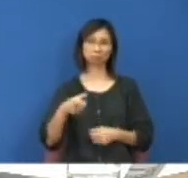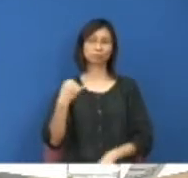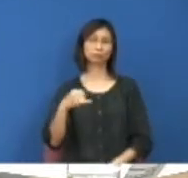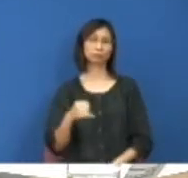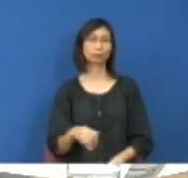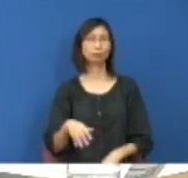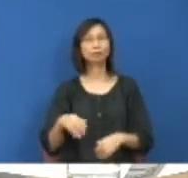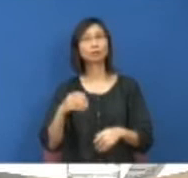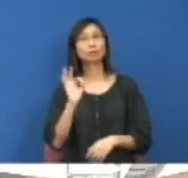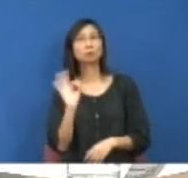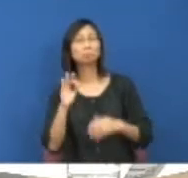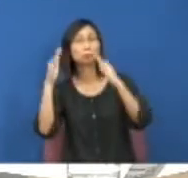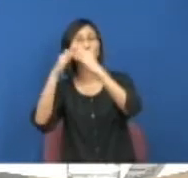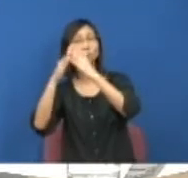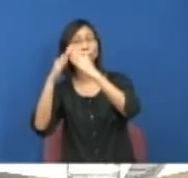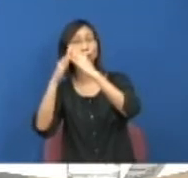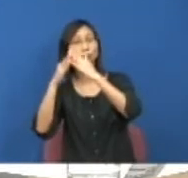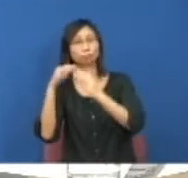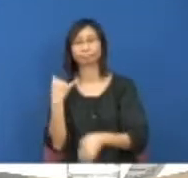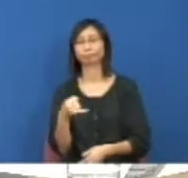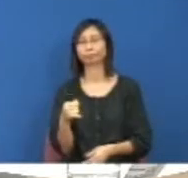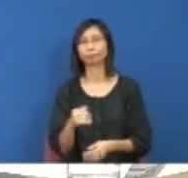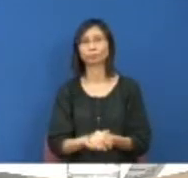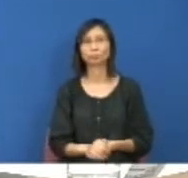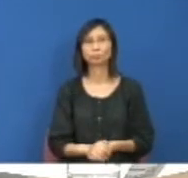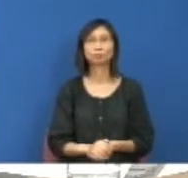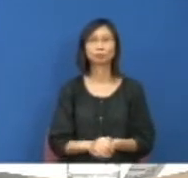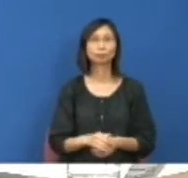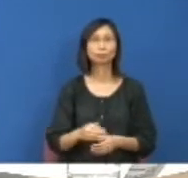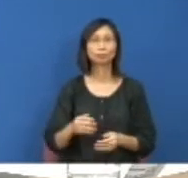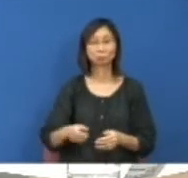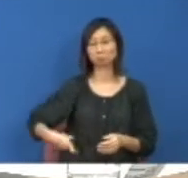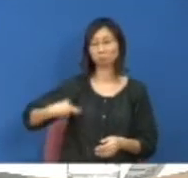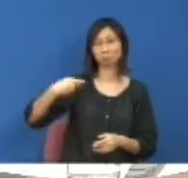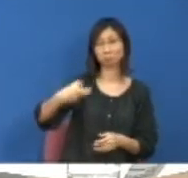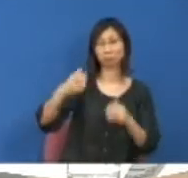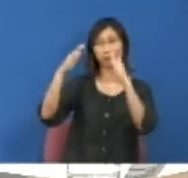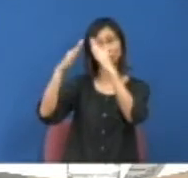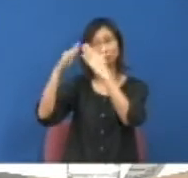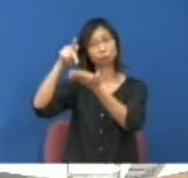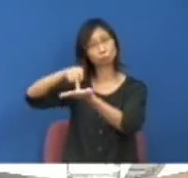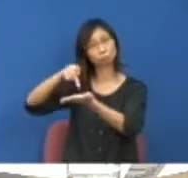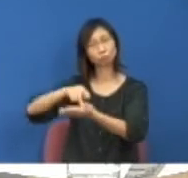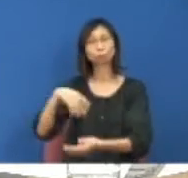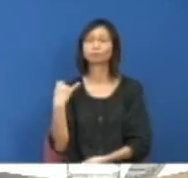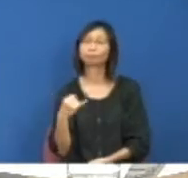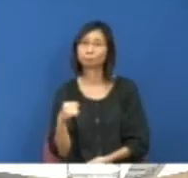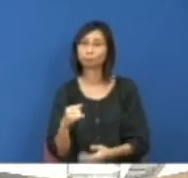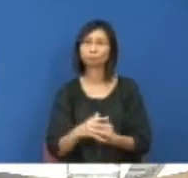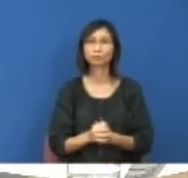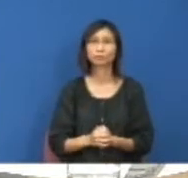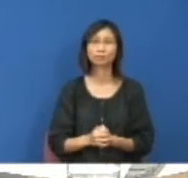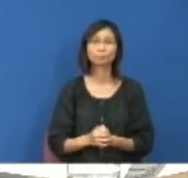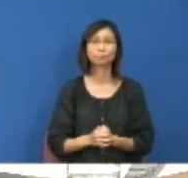又不行，你在巴黎沒地方住的，或者你沒錢交租的又沒有。但是畢竟怎麼都好，就是跟第